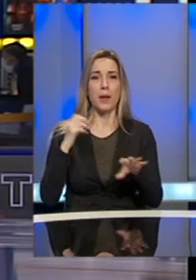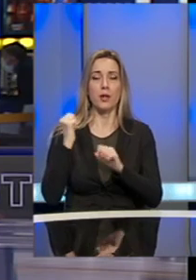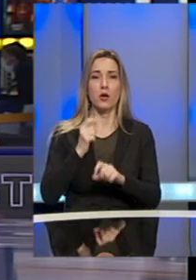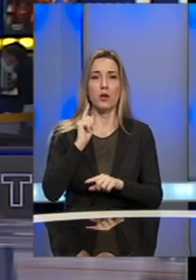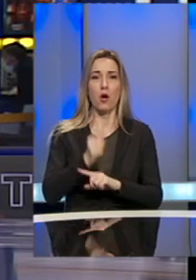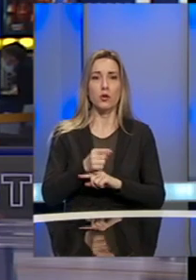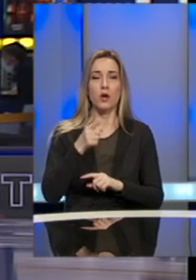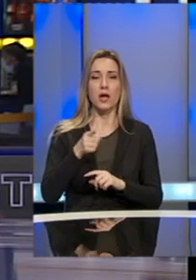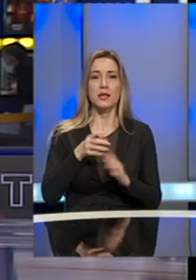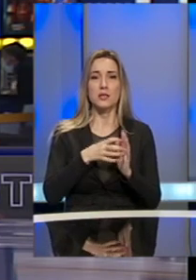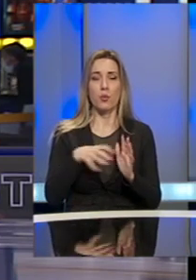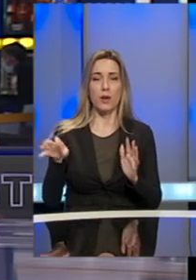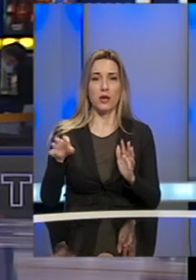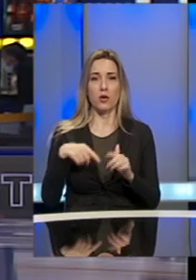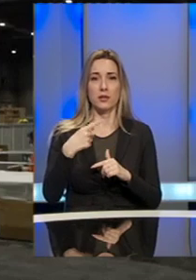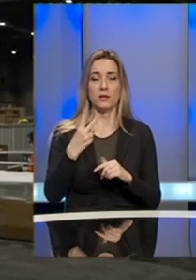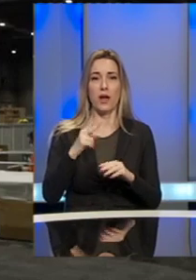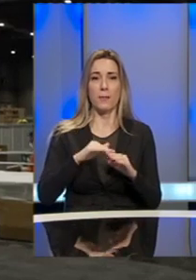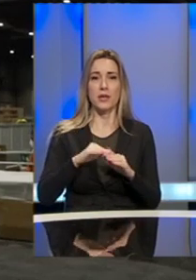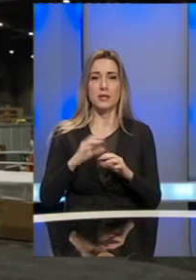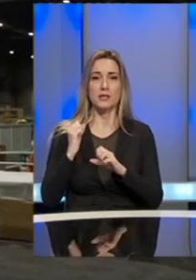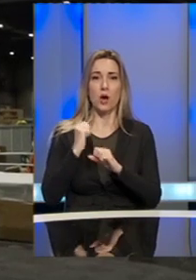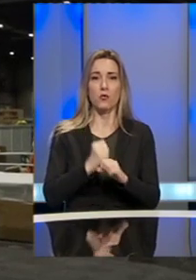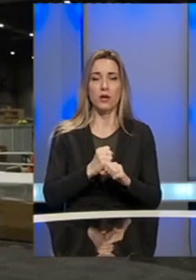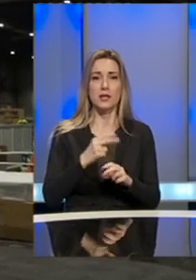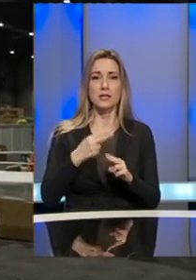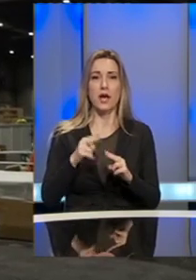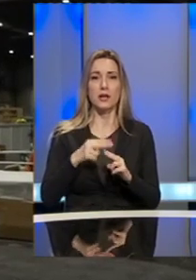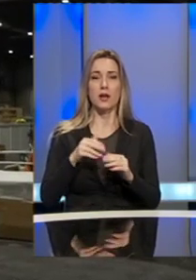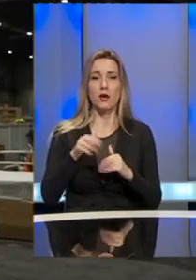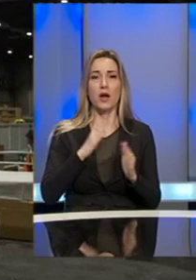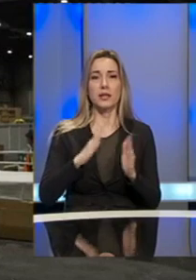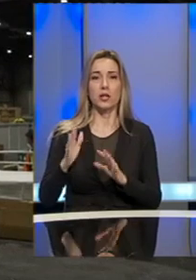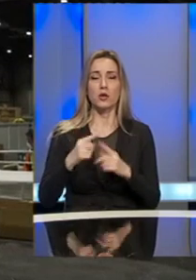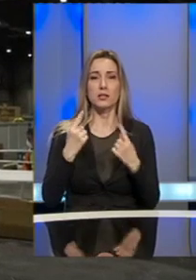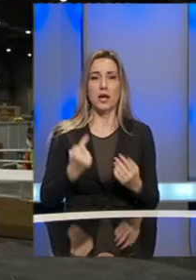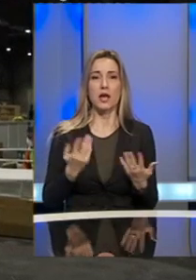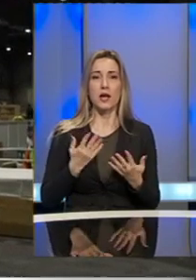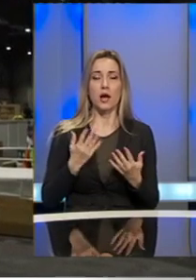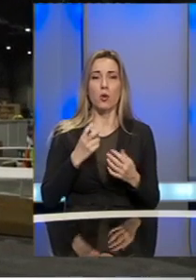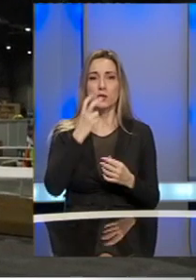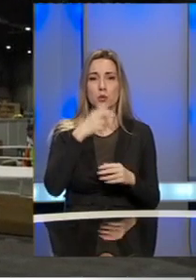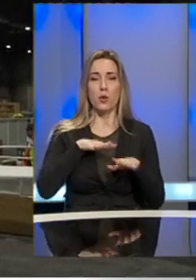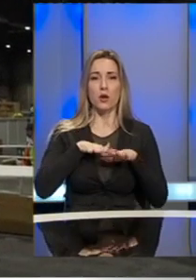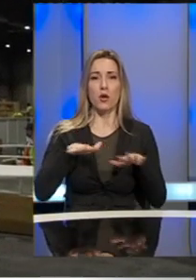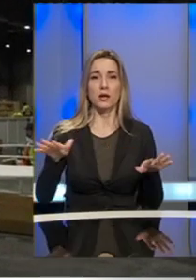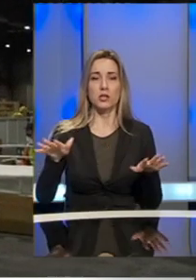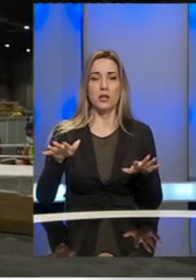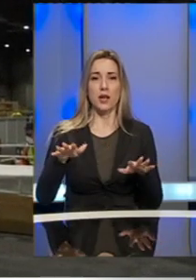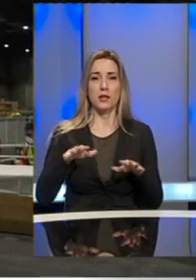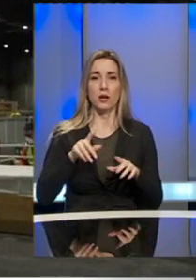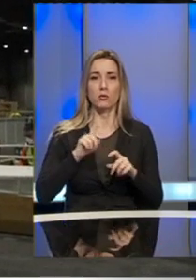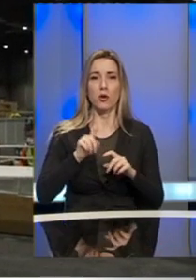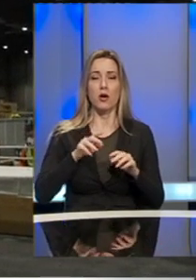odluku da se u periodu od naredna 2 mjeseca uvede sanitarno vanredno stanje kako bi se usporilo širenje koronavirusa.